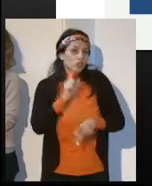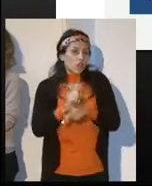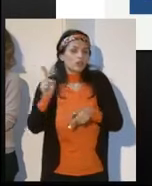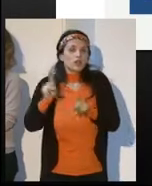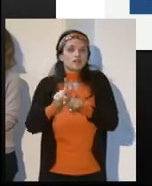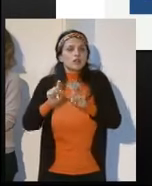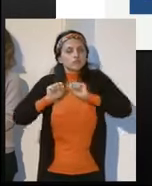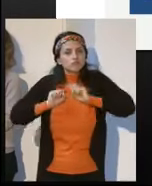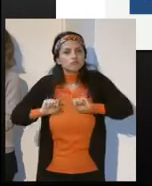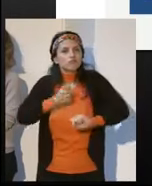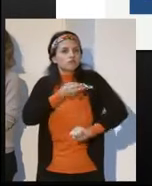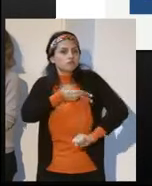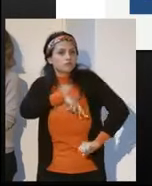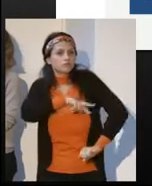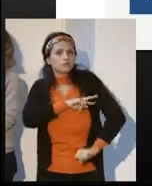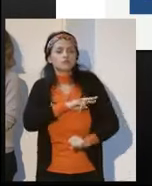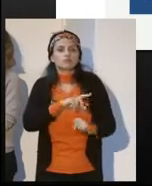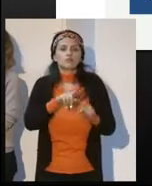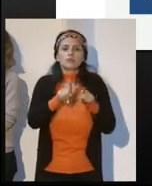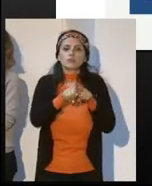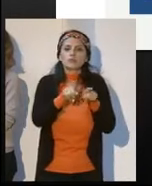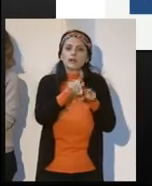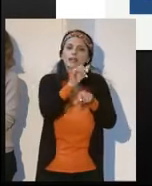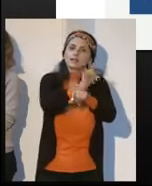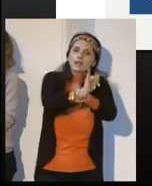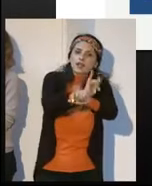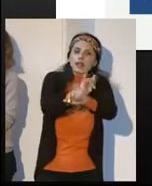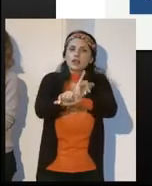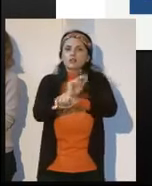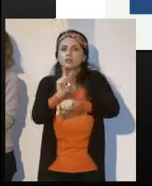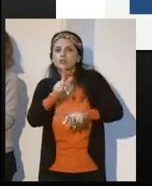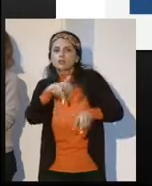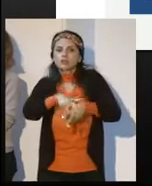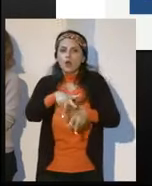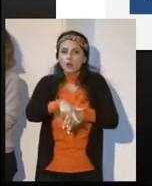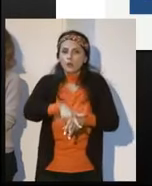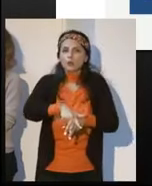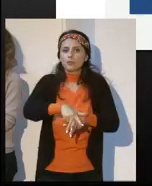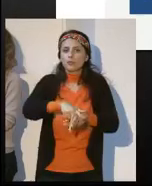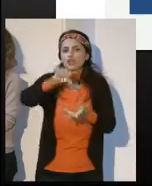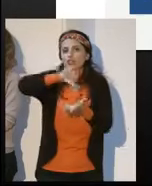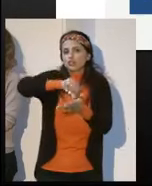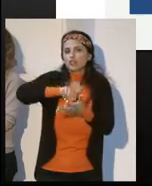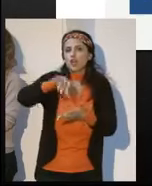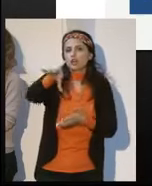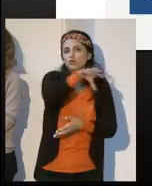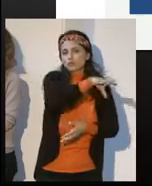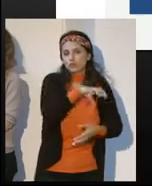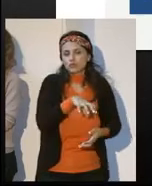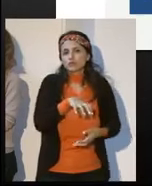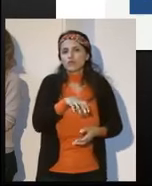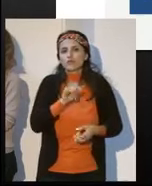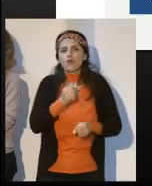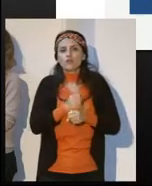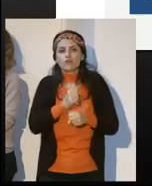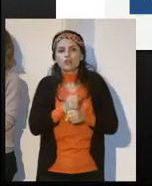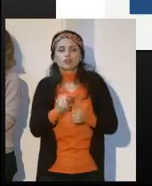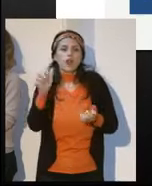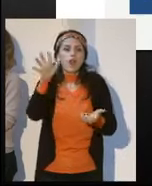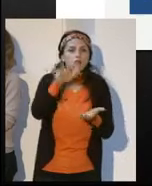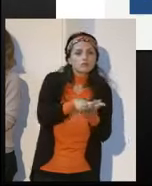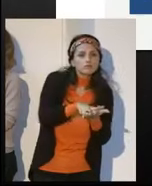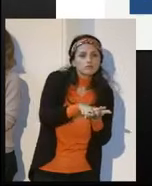managementul directiilor vor vor face na asa fel incat sa aplice pentru acești bani